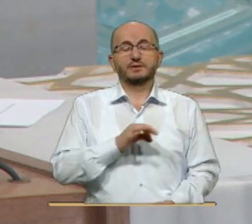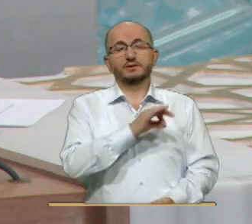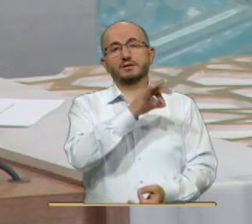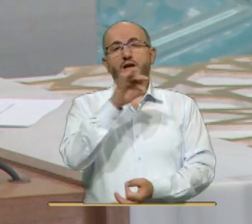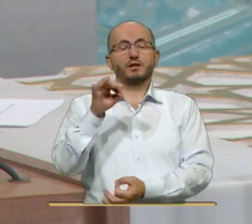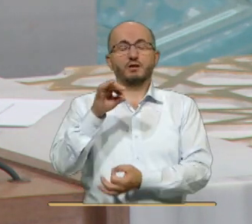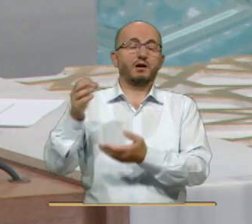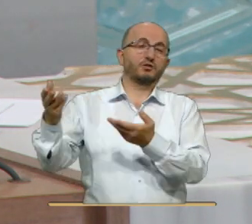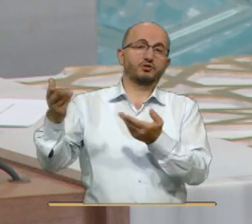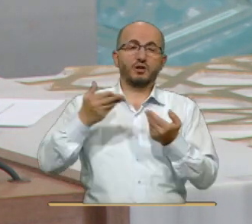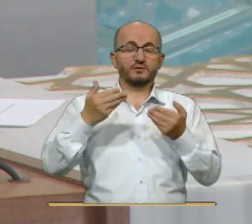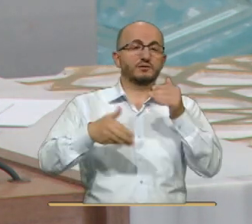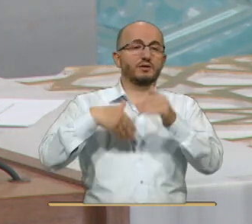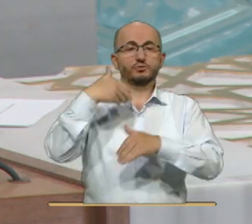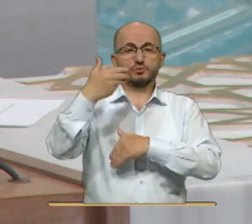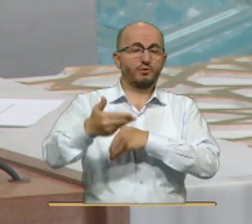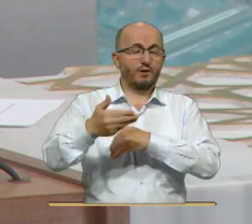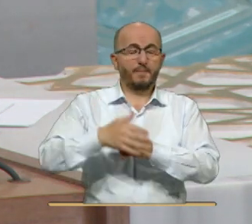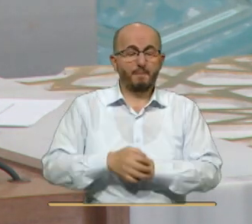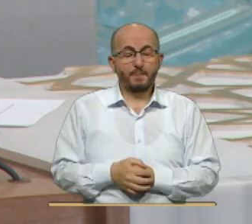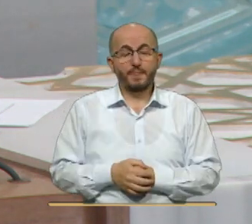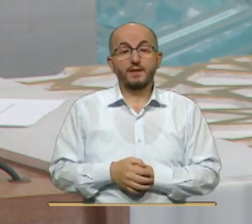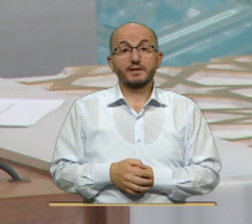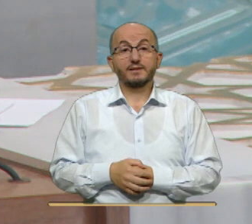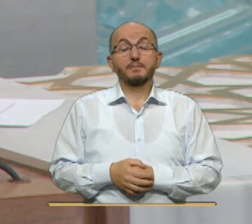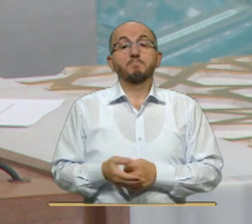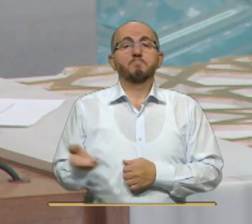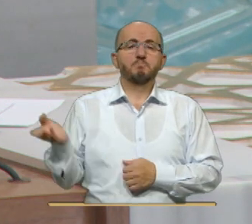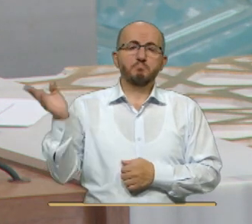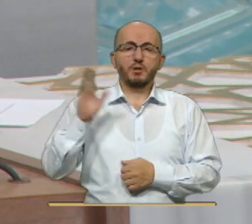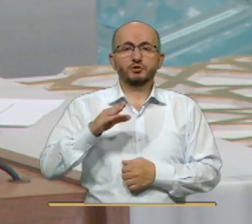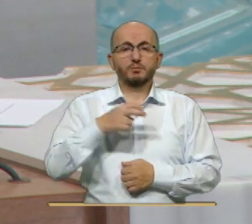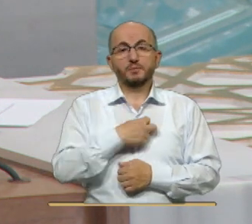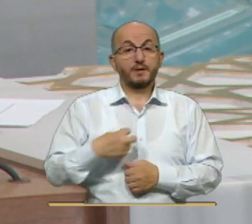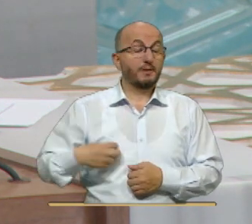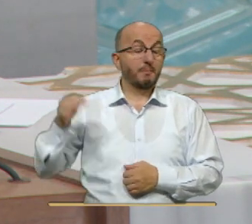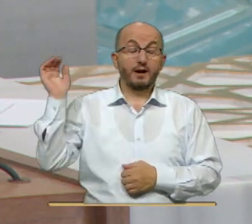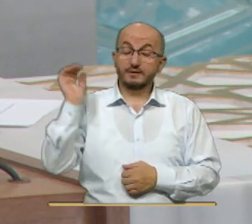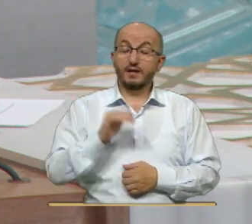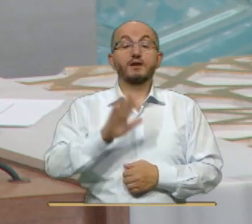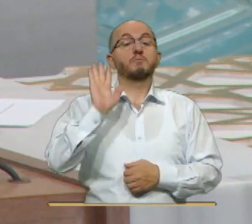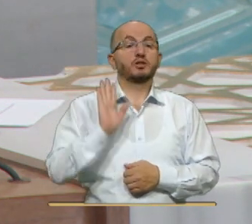insanlığa çağrısından sonra bir çağrı olmayacaktır.